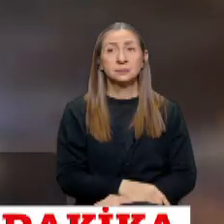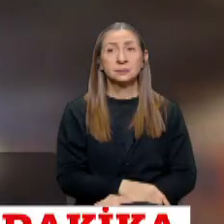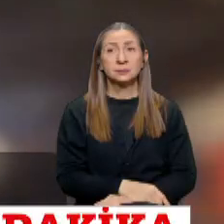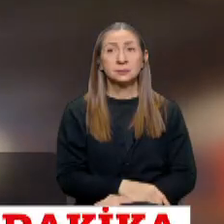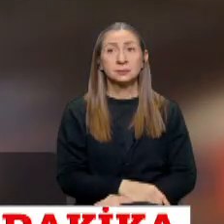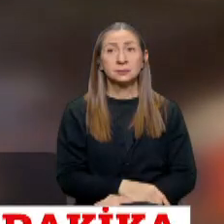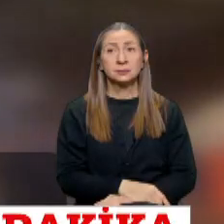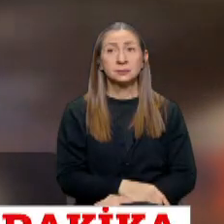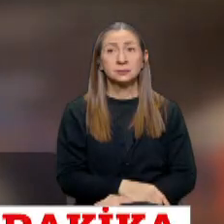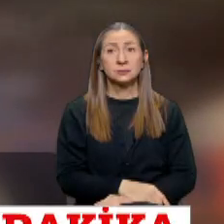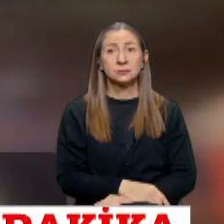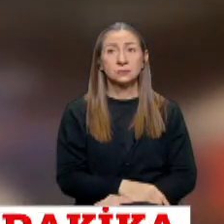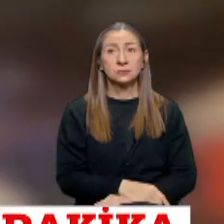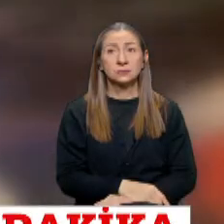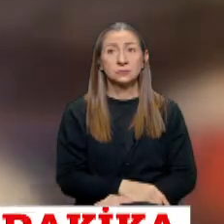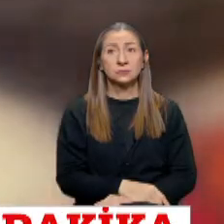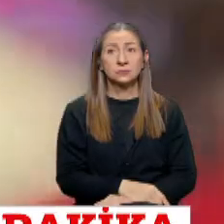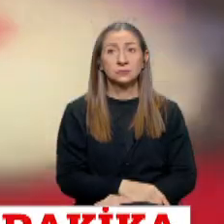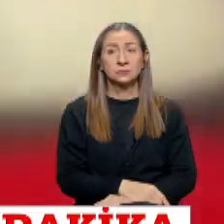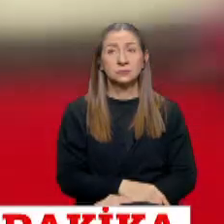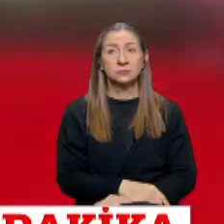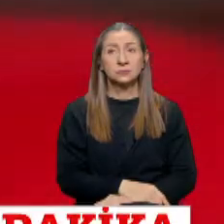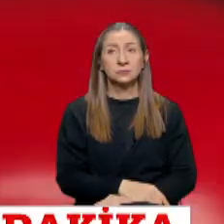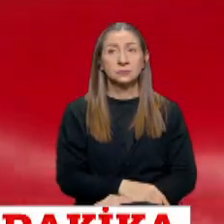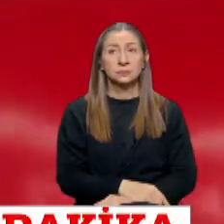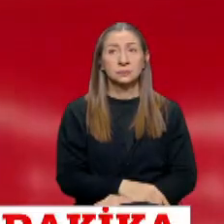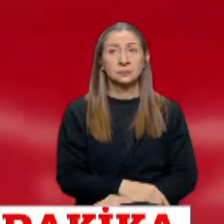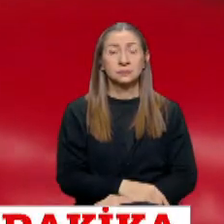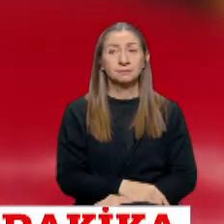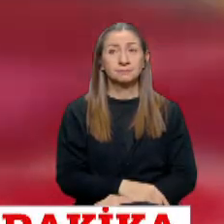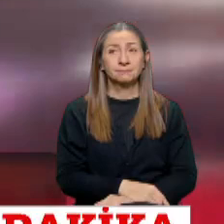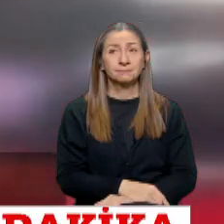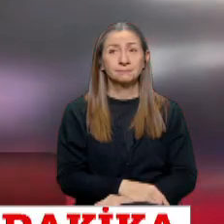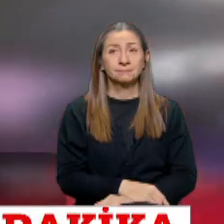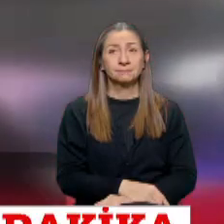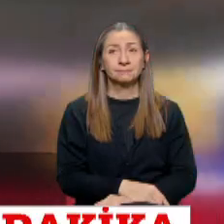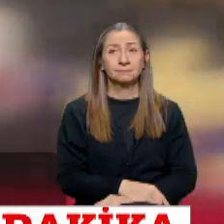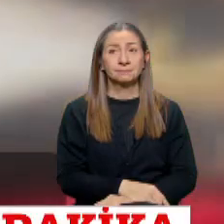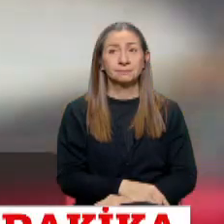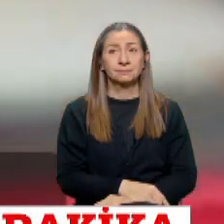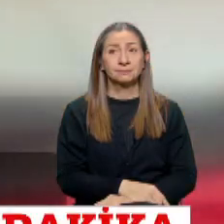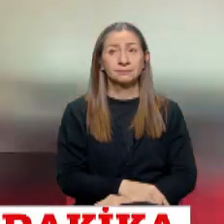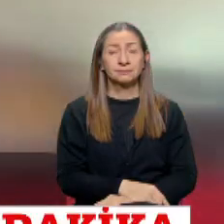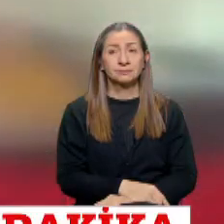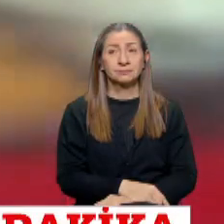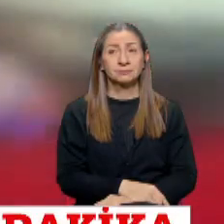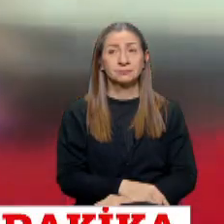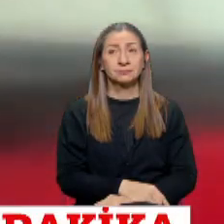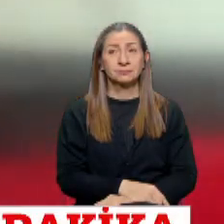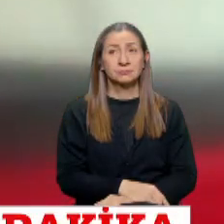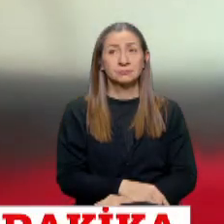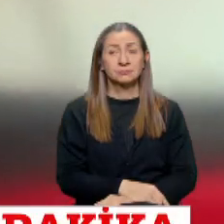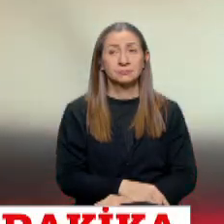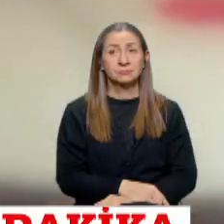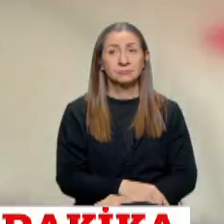Bir, iki, üç. Hadi. Bırak arkadaşlar, bir dakika. Ay